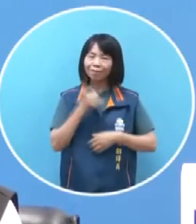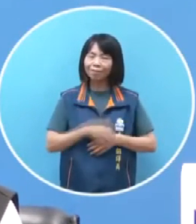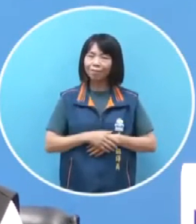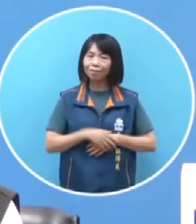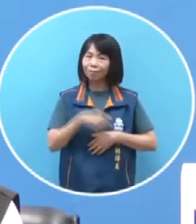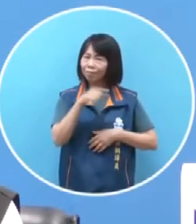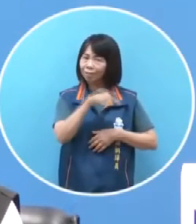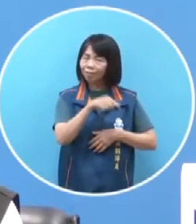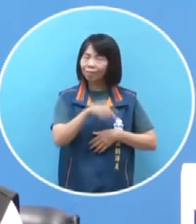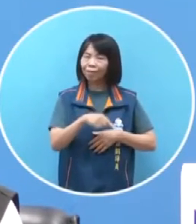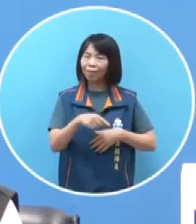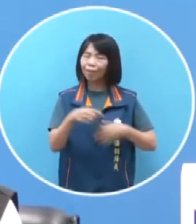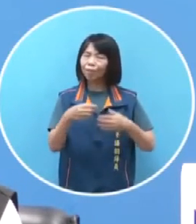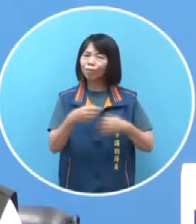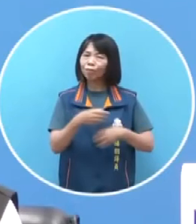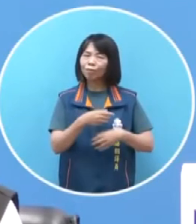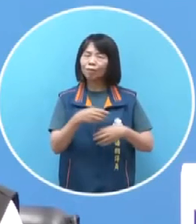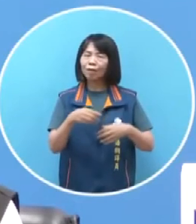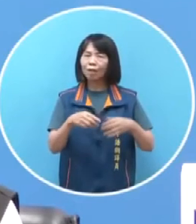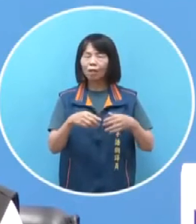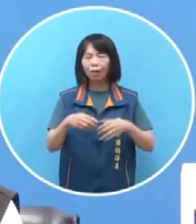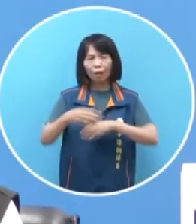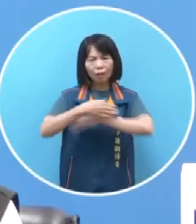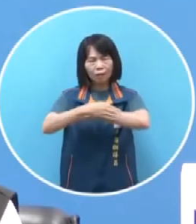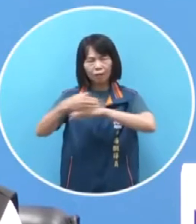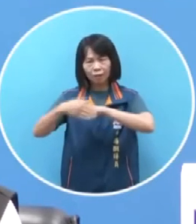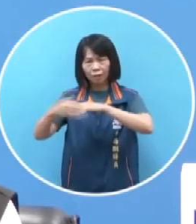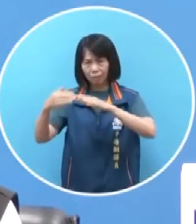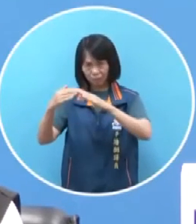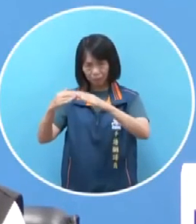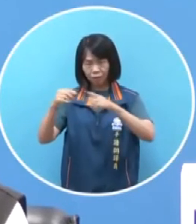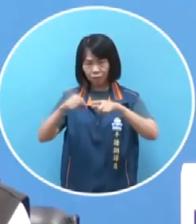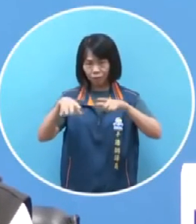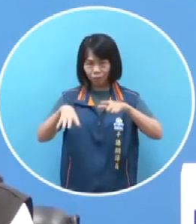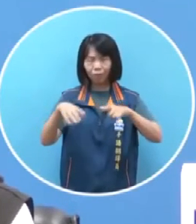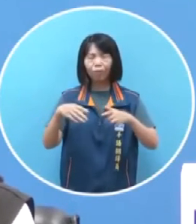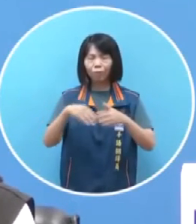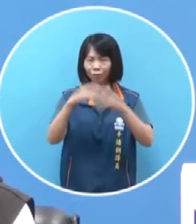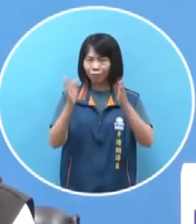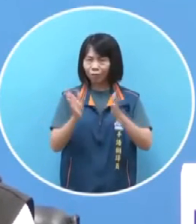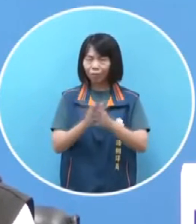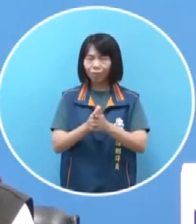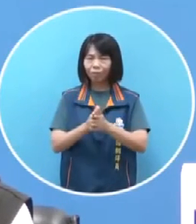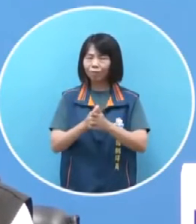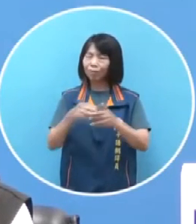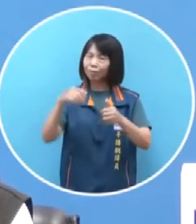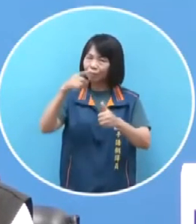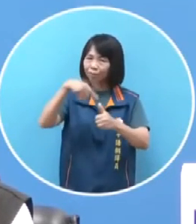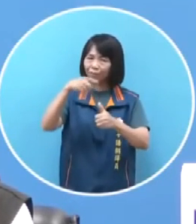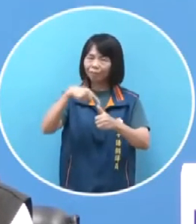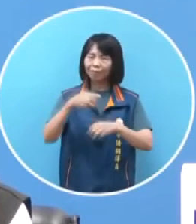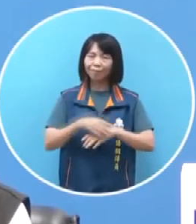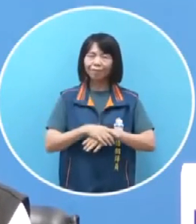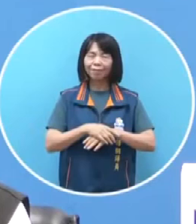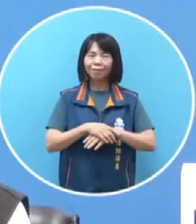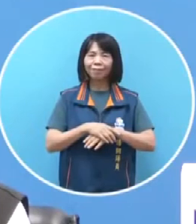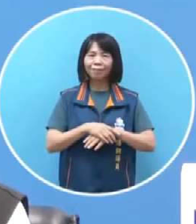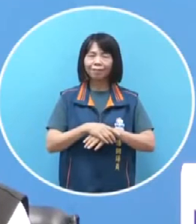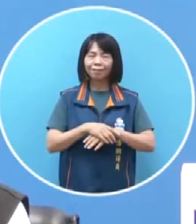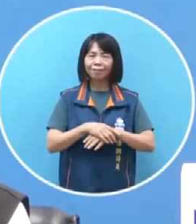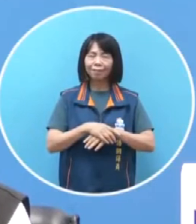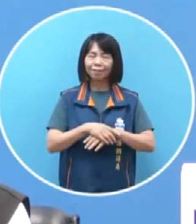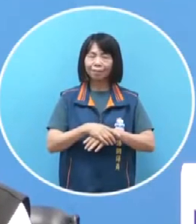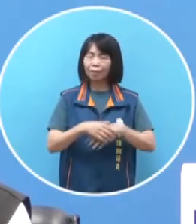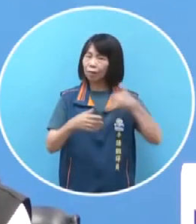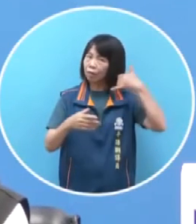预约我们的无论是乡镇市公所也会引导，这三个乡镇的这个乡镇市公所的接